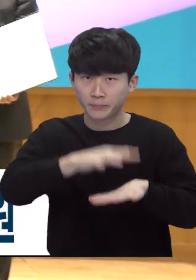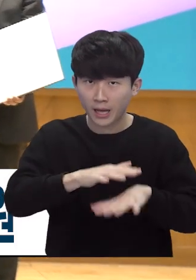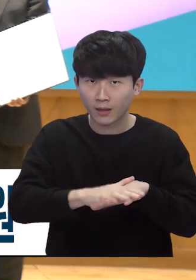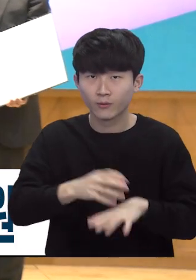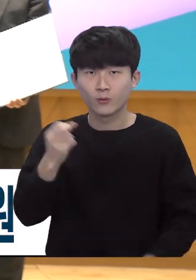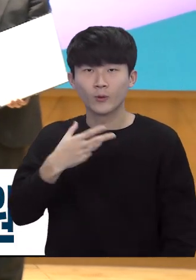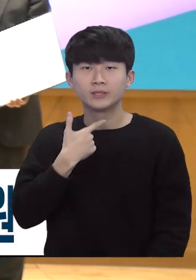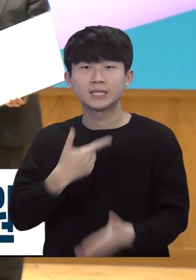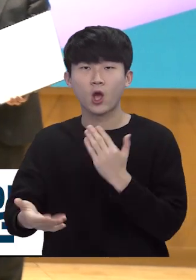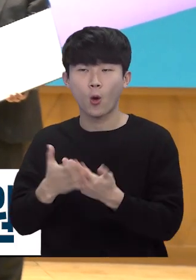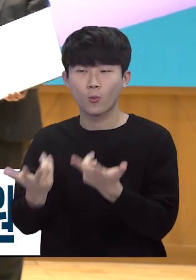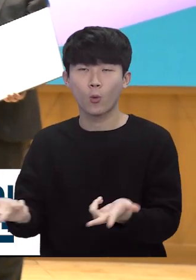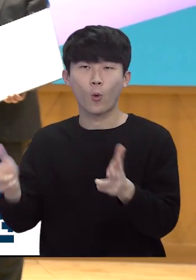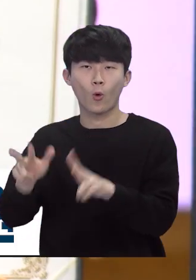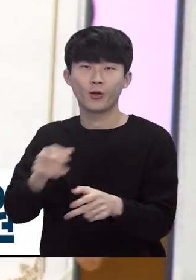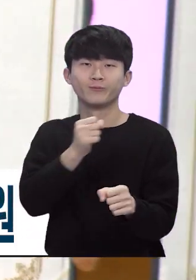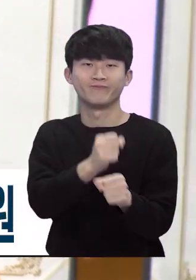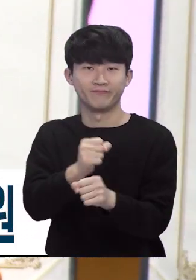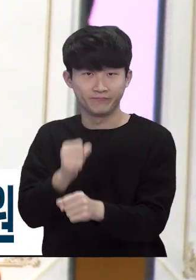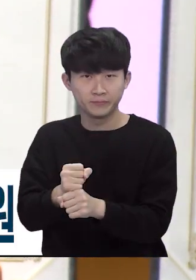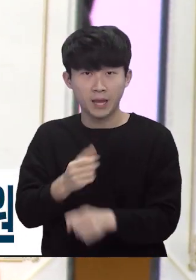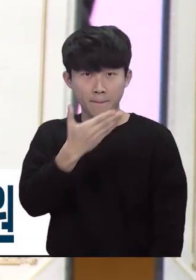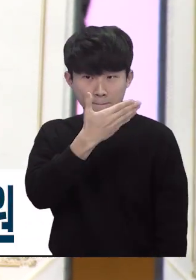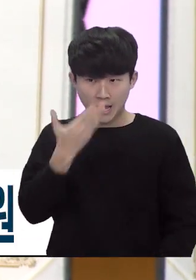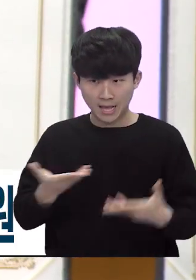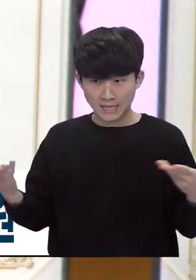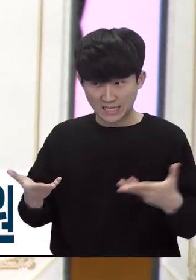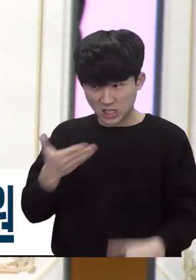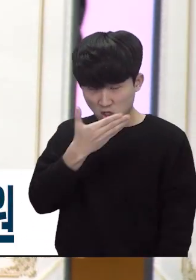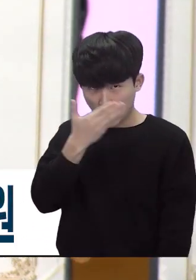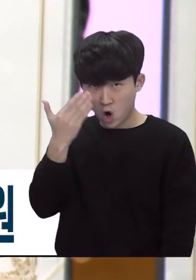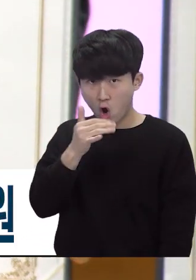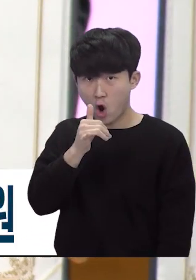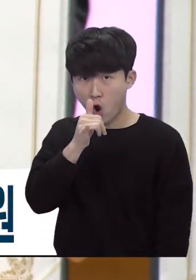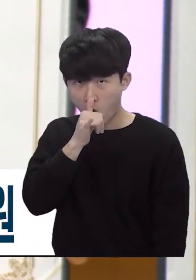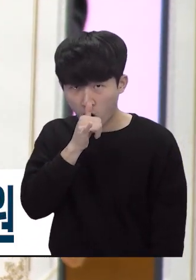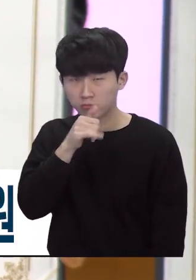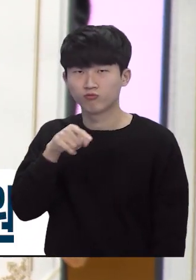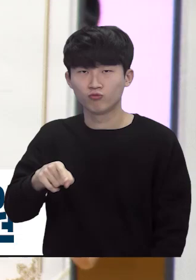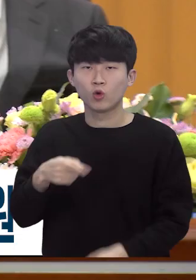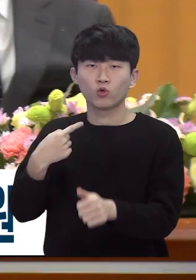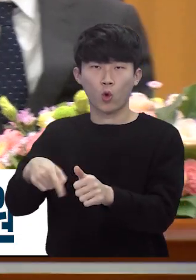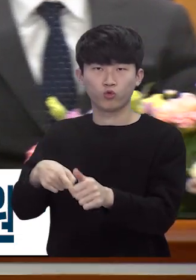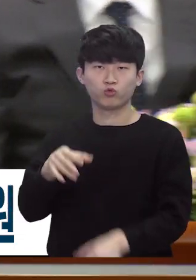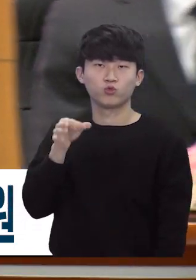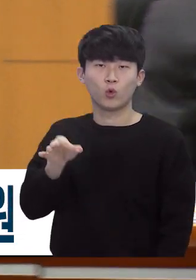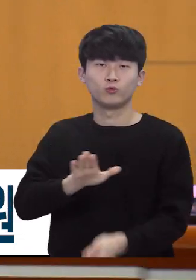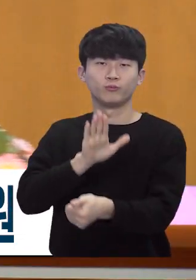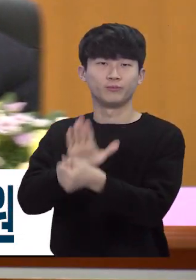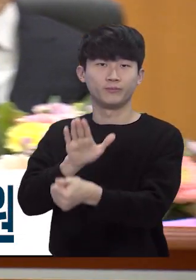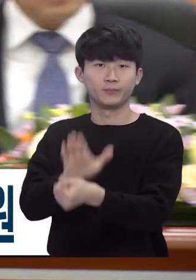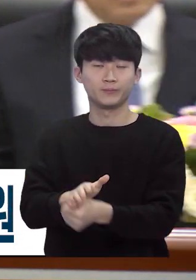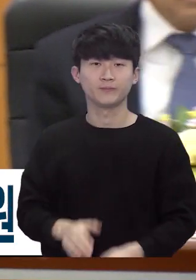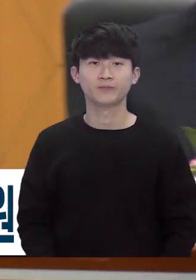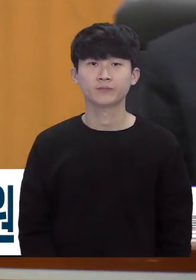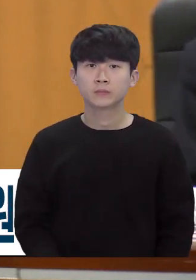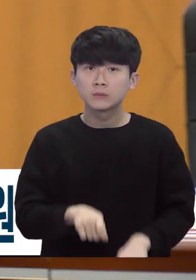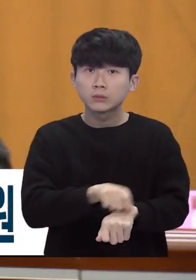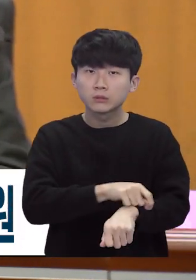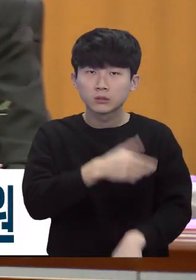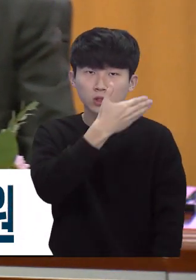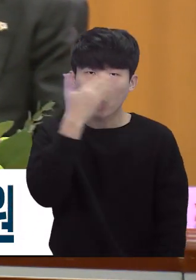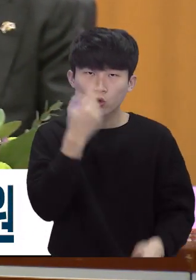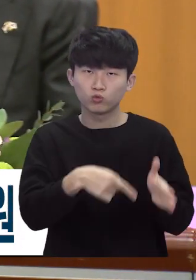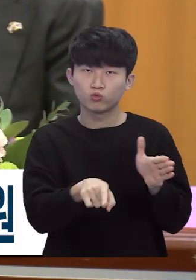스마트팜과 농촌 테마파크 등을 만들고 청년 농업인에 대한 자금과 교육 지원 체계도 마련하기로 했는데요. 특히